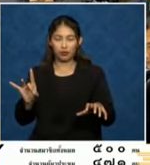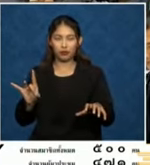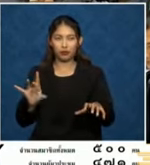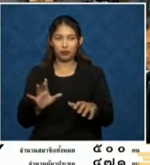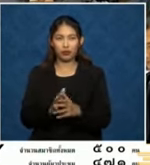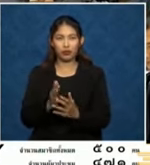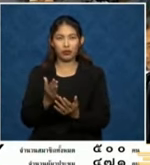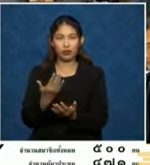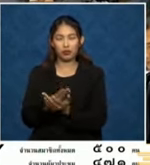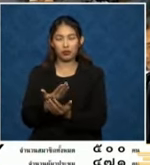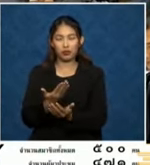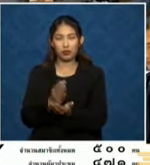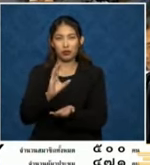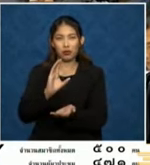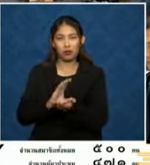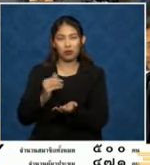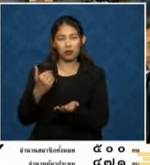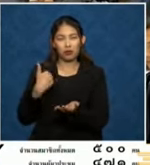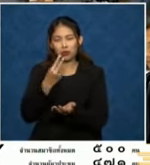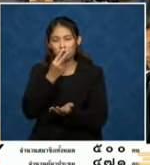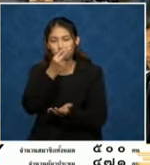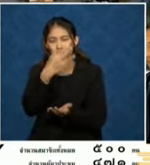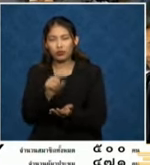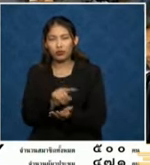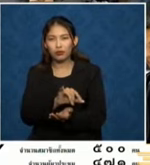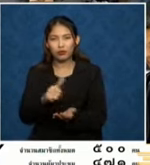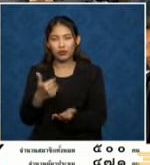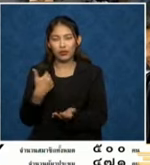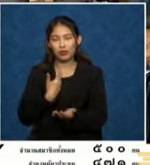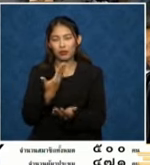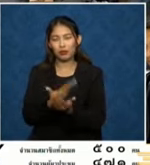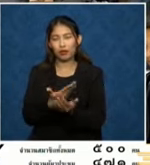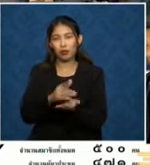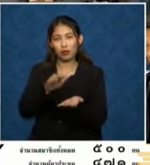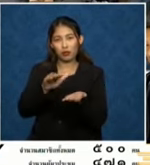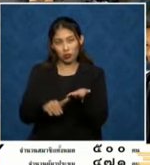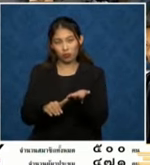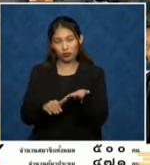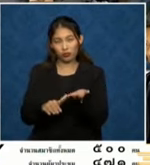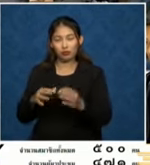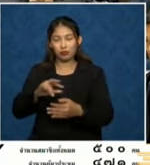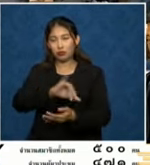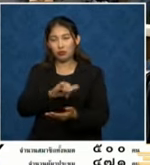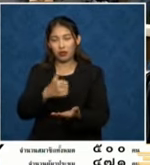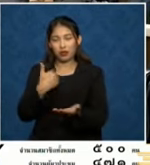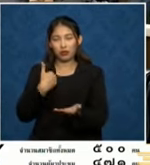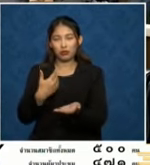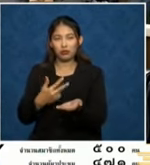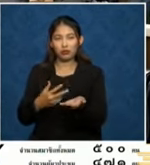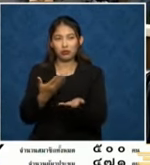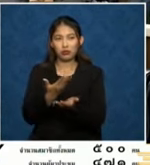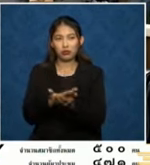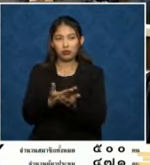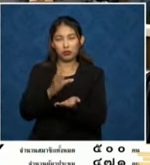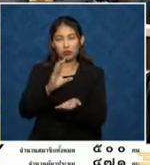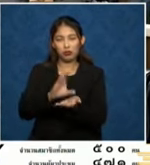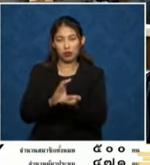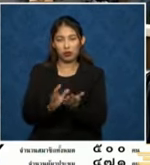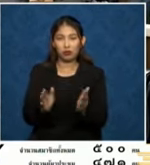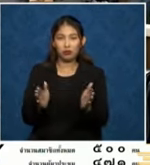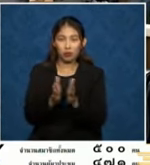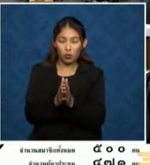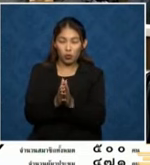มีงบประมาณหลายส่วนตรงนี้ครับที่ผมเห็นควรว่าจะมีการปรับลดแต่ก็เห็นควรว่าบางหน่วยงานนั้นอาจจะต้องถูกยุบหรือว่าควบ